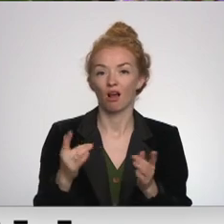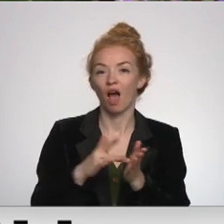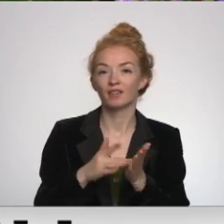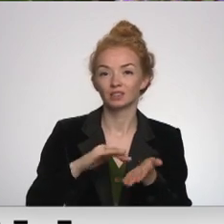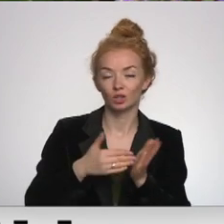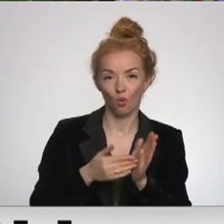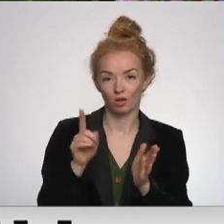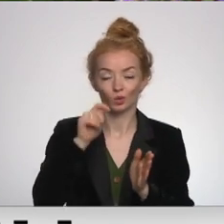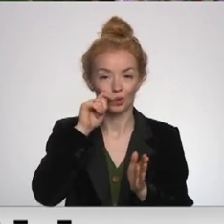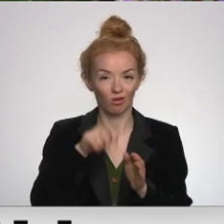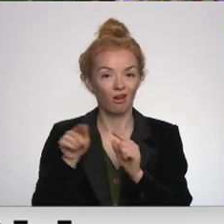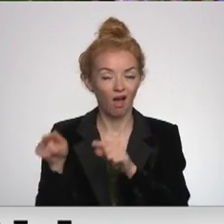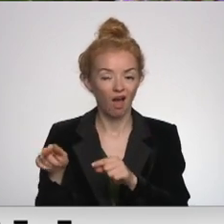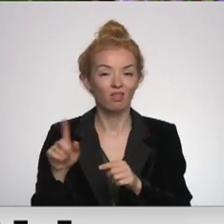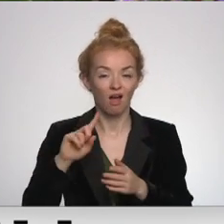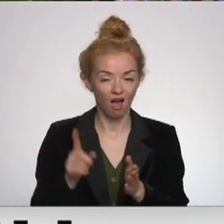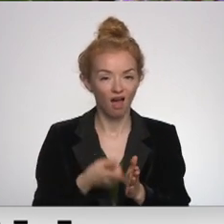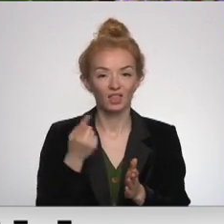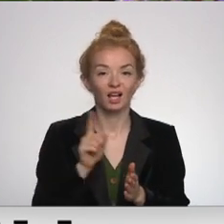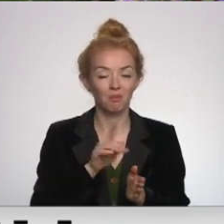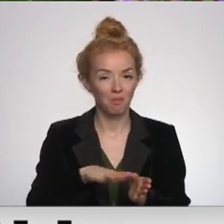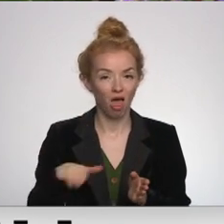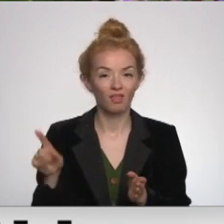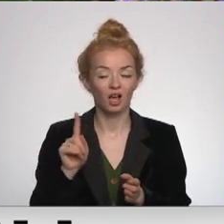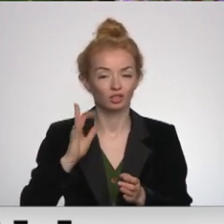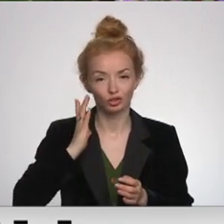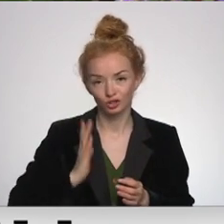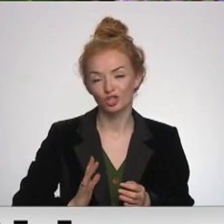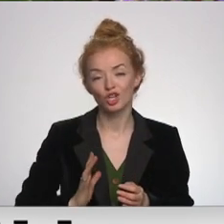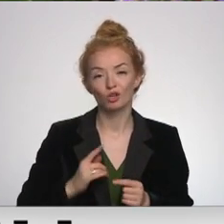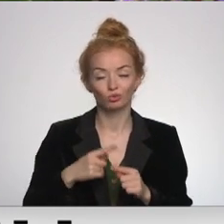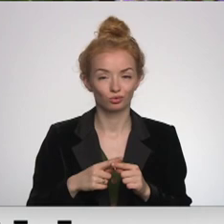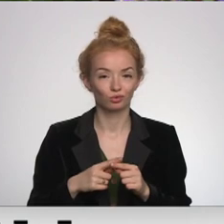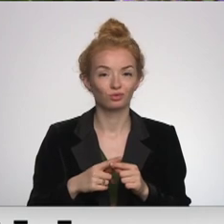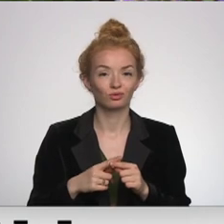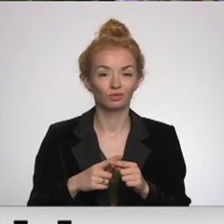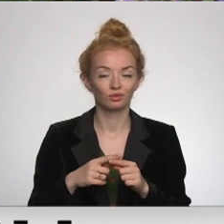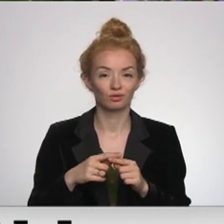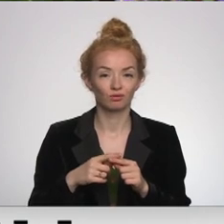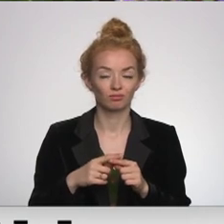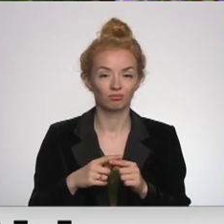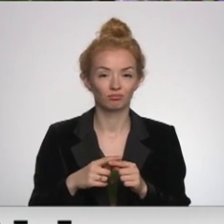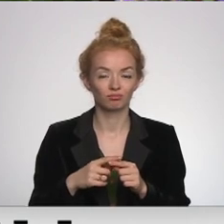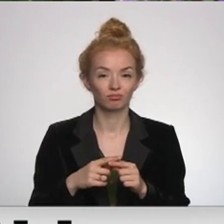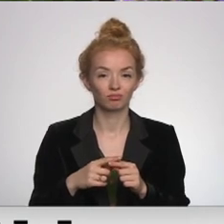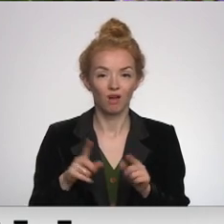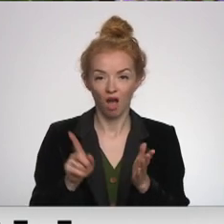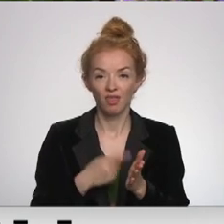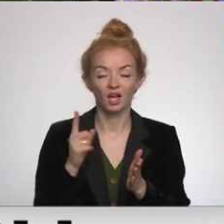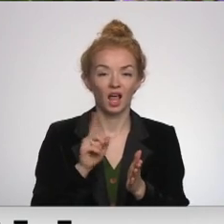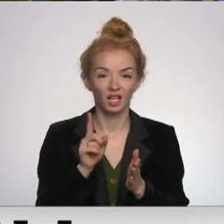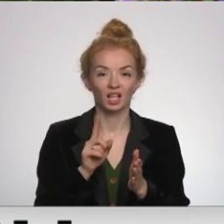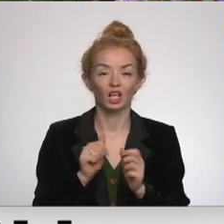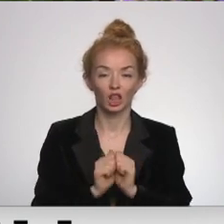mēs pieredzam, ka atkal ir bērni, kas cieš no šīs kara situācijas, un atkal ir